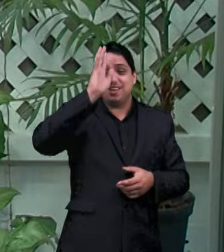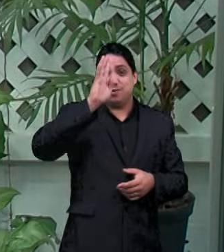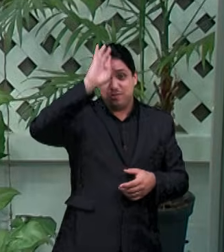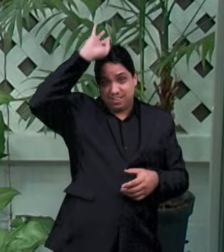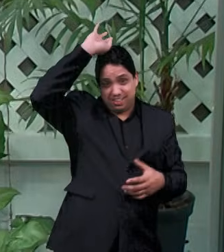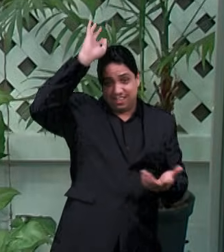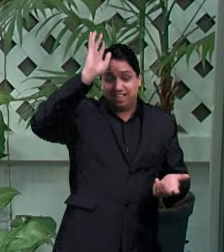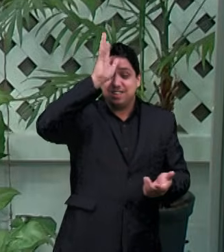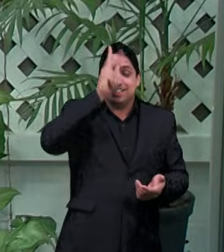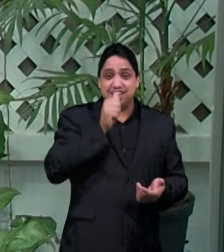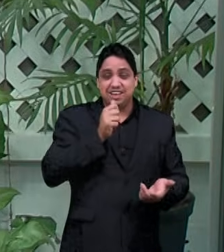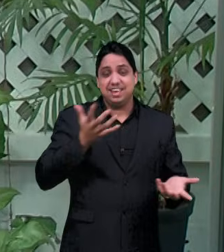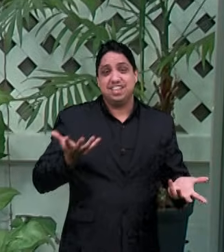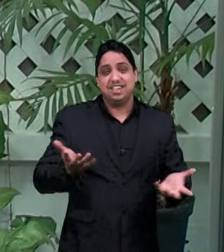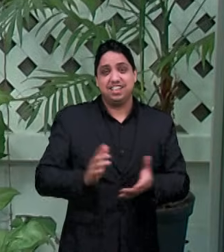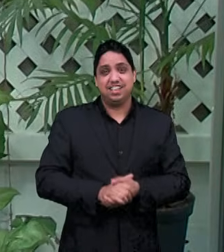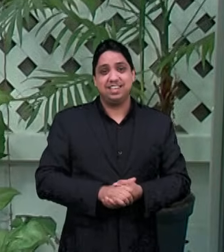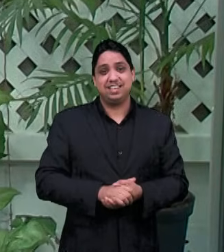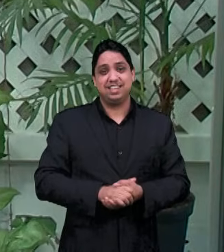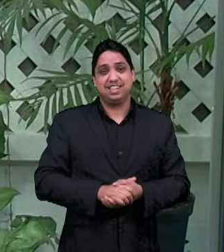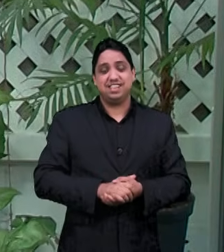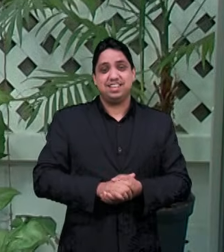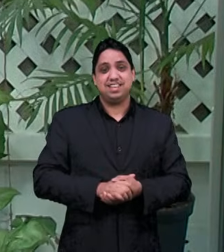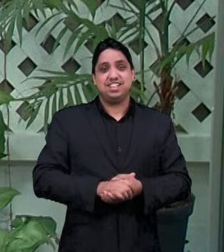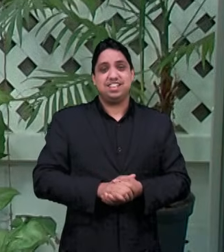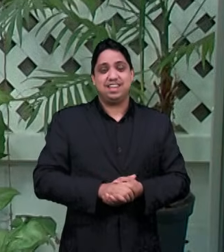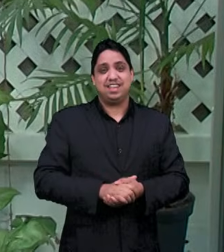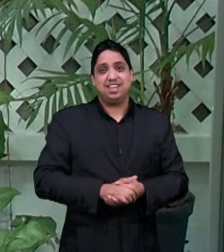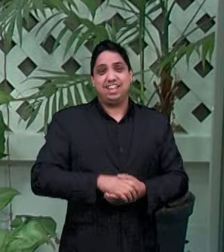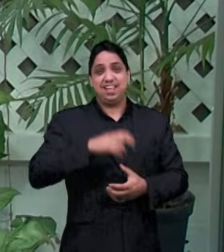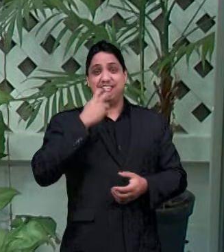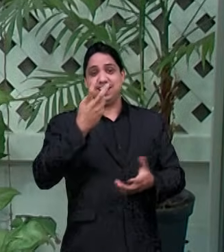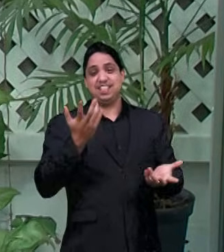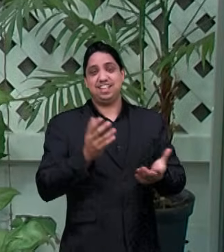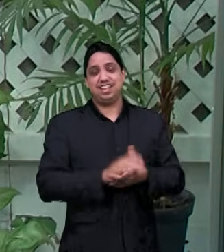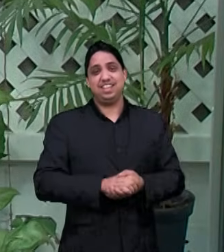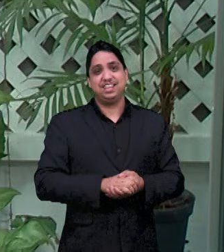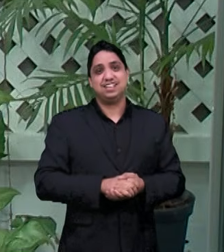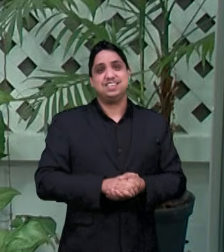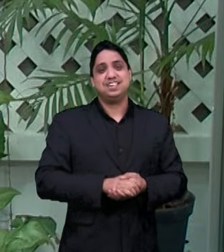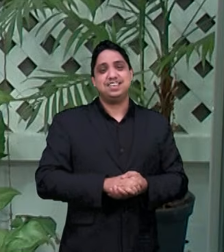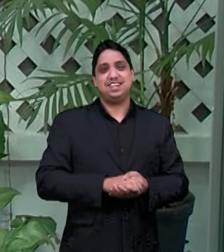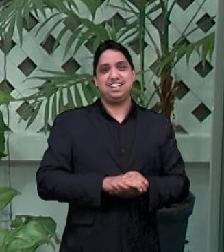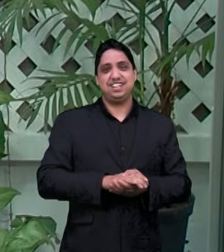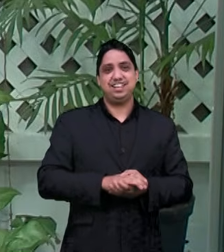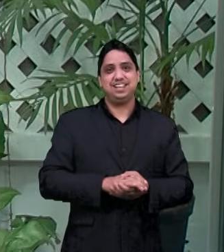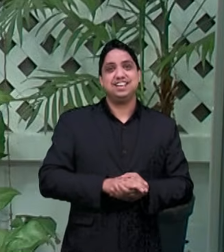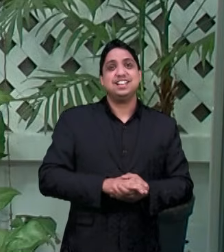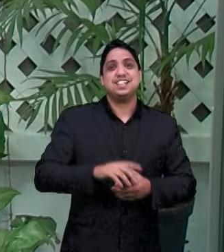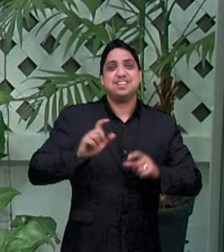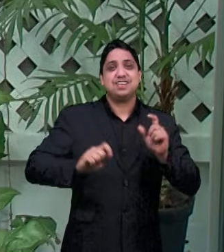Et beaucoup de gens ici ont besoin d'entendre le poulet chanter.